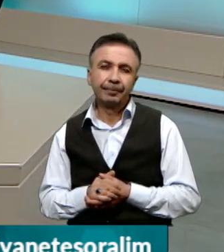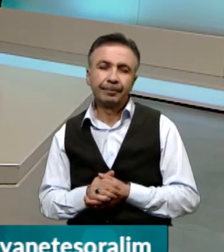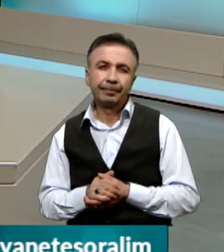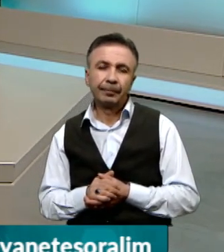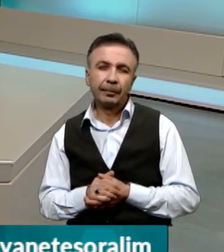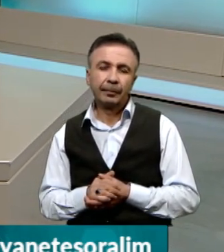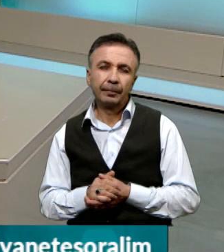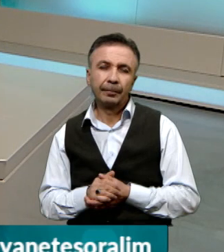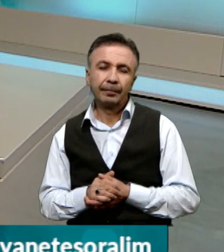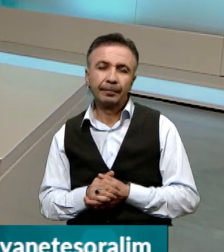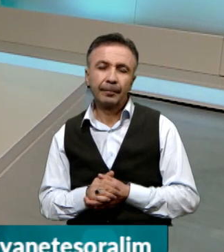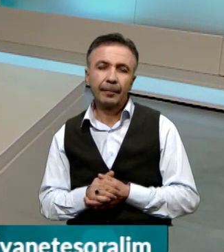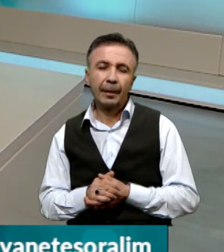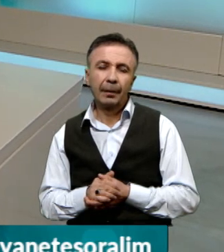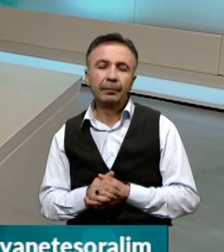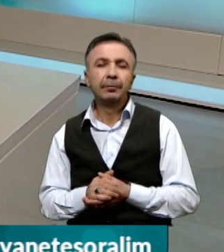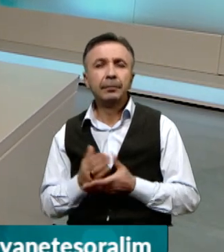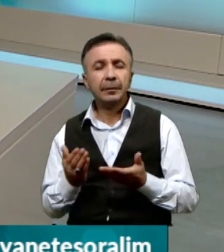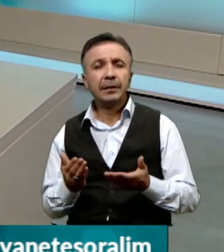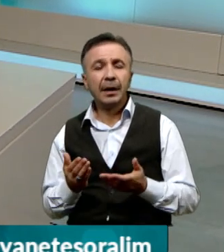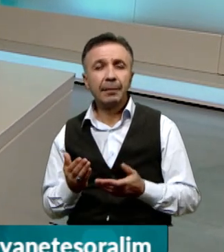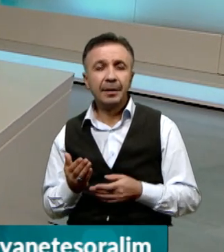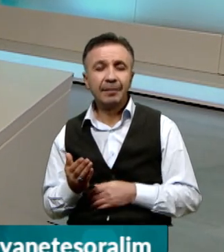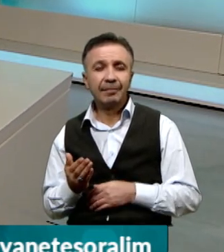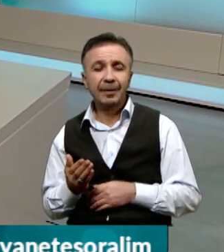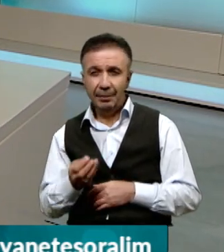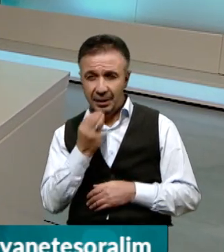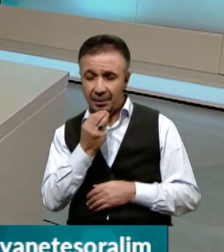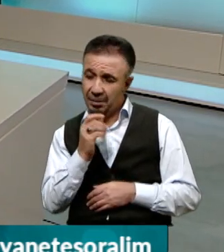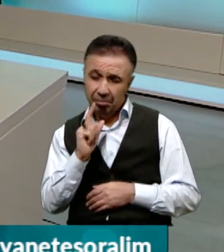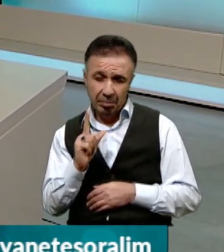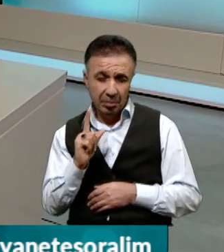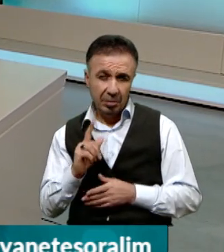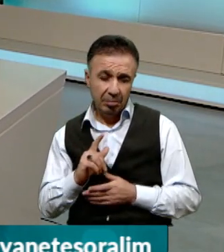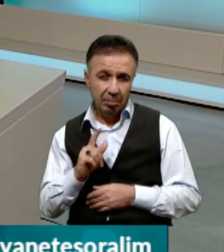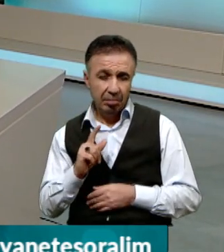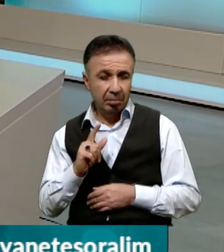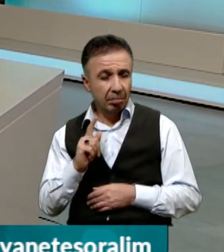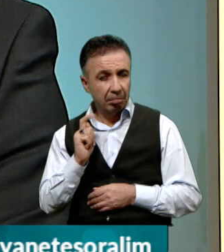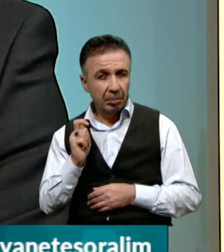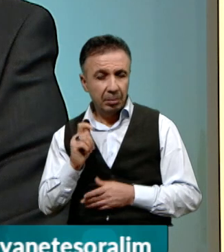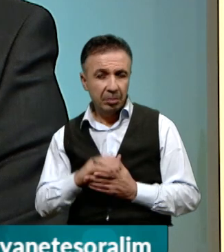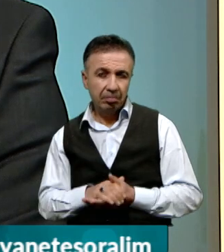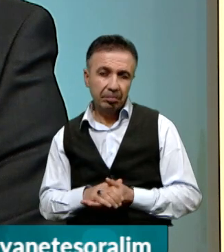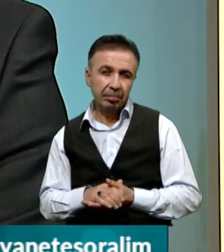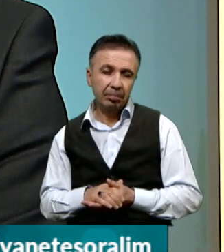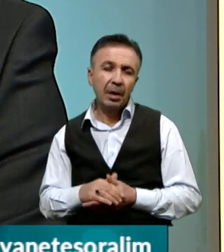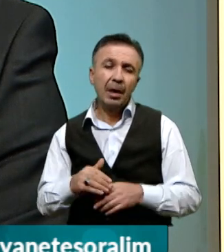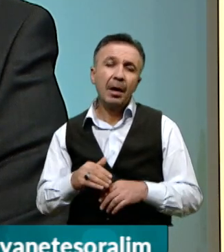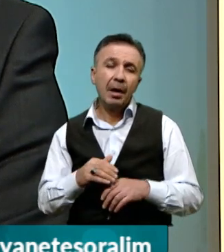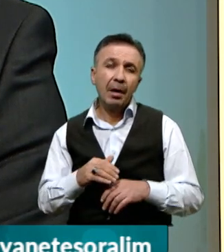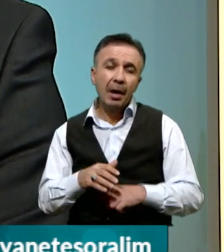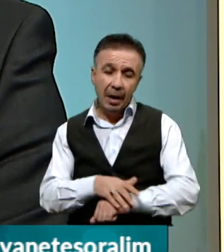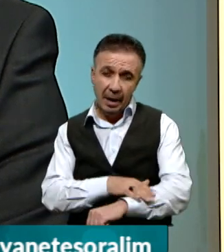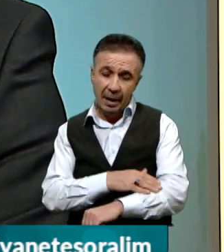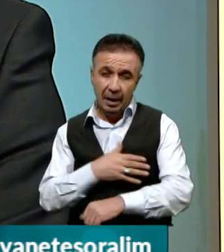gönül rahatlığıyla yesin mi? Tabii cam boğazdan gelir derler ya, yani boğazdan aşağı inenin helal,